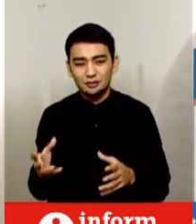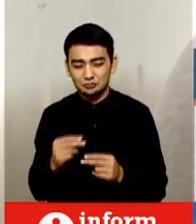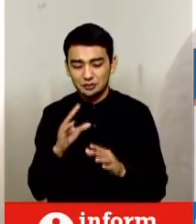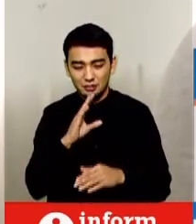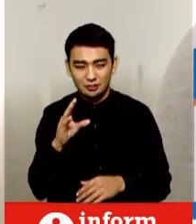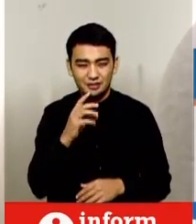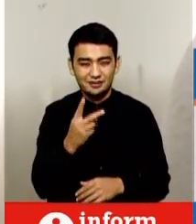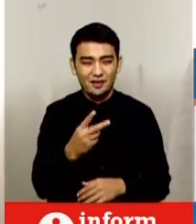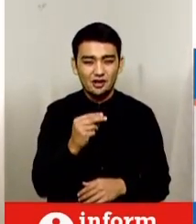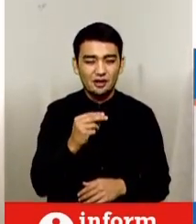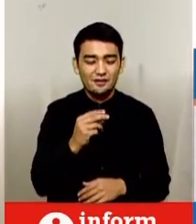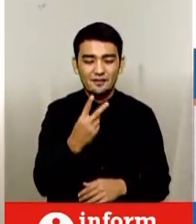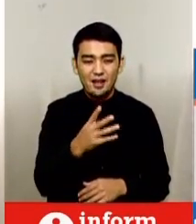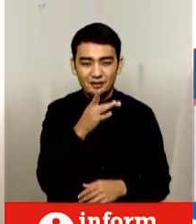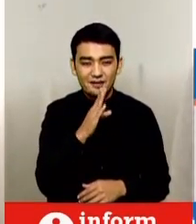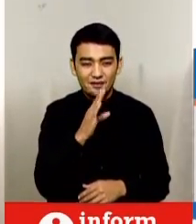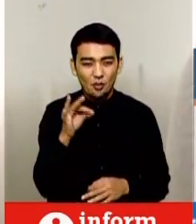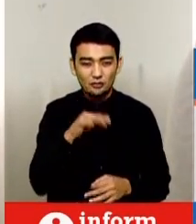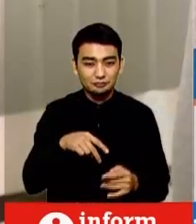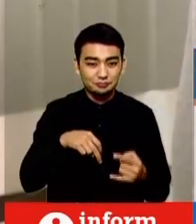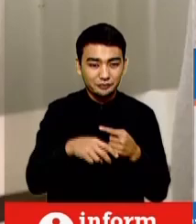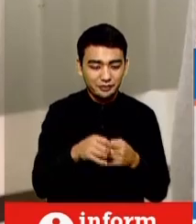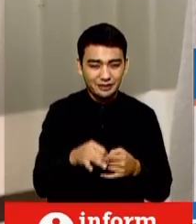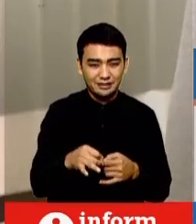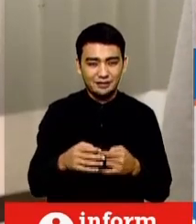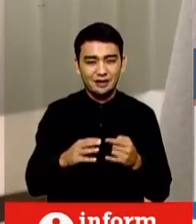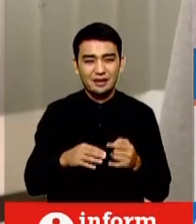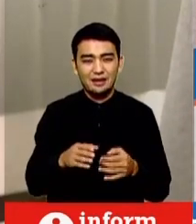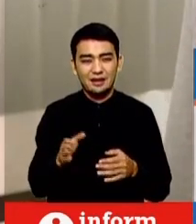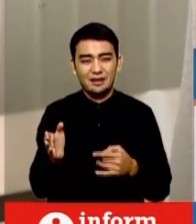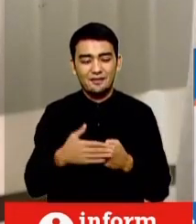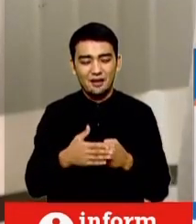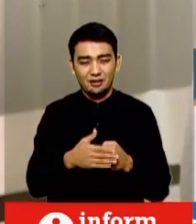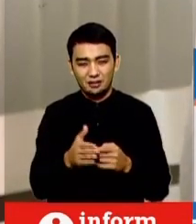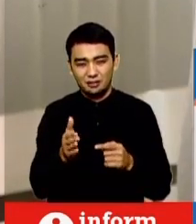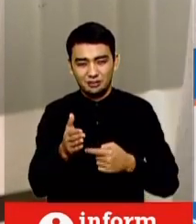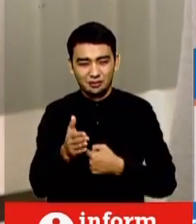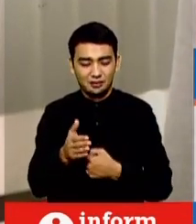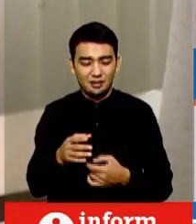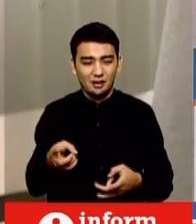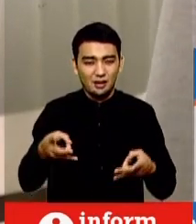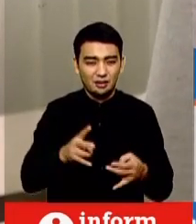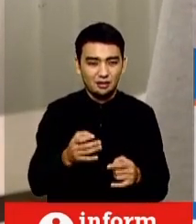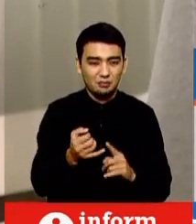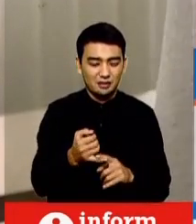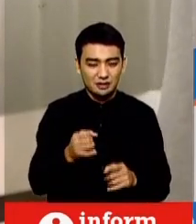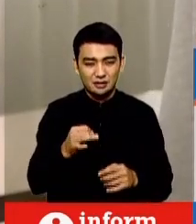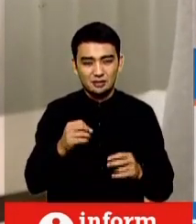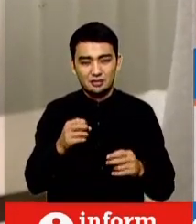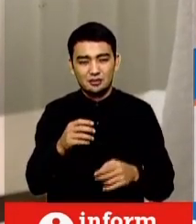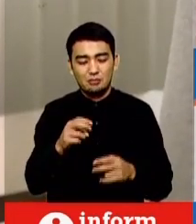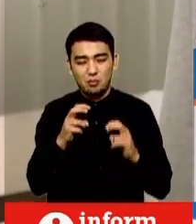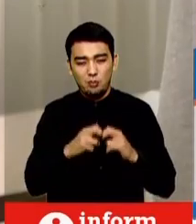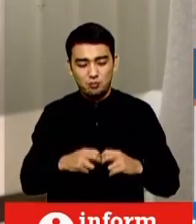балабақшаға кірген, бірақ өкінішке қарай саусағы есіктің ортасында қалып қойған. Полиция сараптама тағайындап, тергеу жүргізіп жатыр.